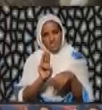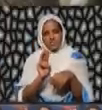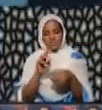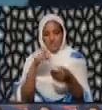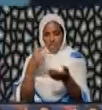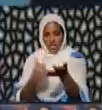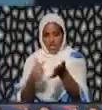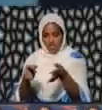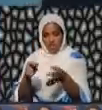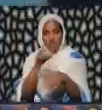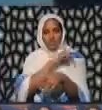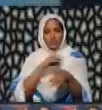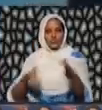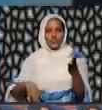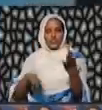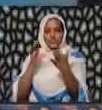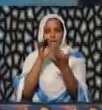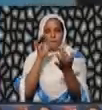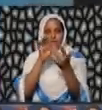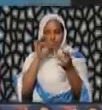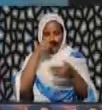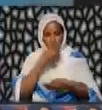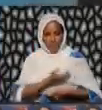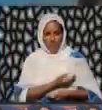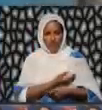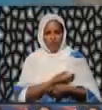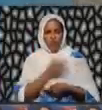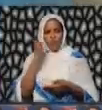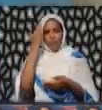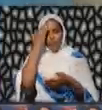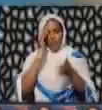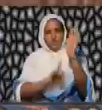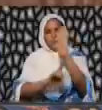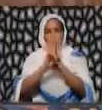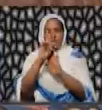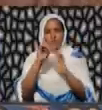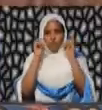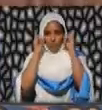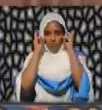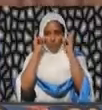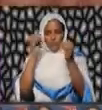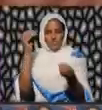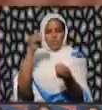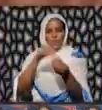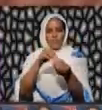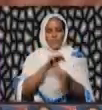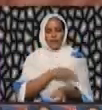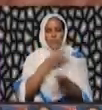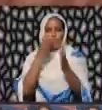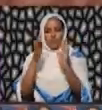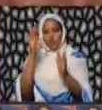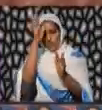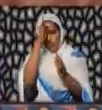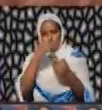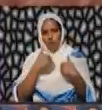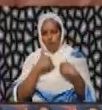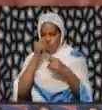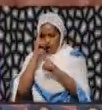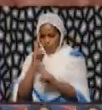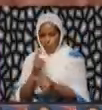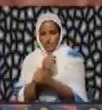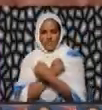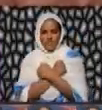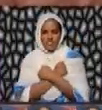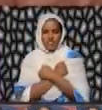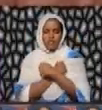ስ ይህ ክርስቶስ የመረጠው ብላቴና በእውቀት ለመበልጸግ ከሚተጋው በተጨማሪ ለመንፈሳዊ አባቱ ያለው